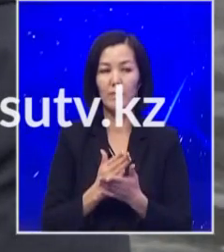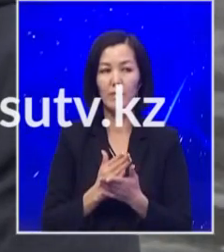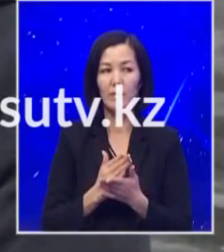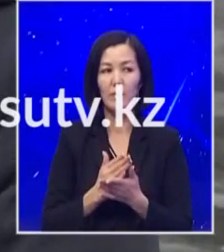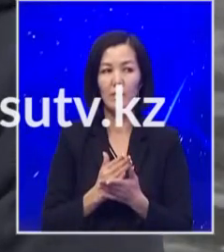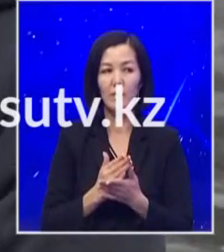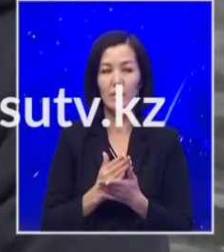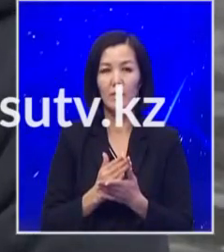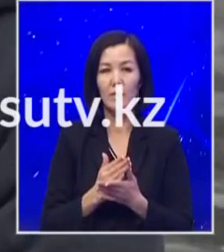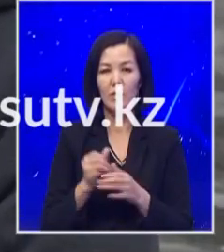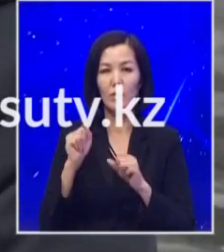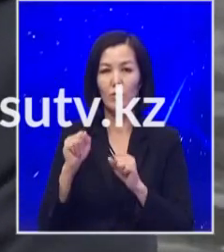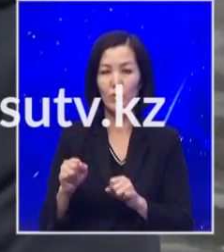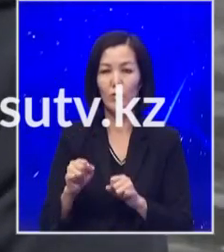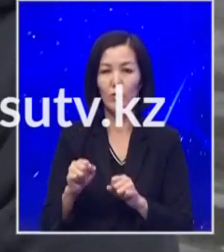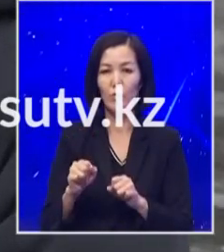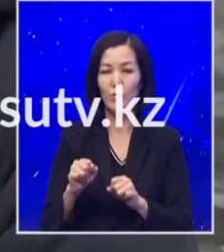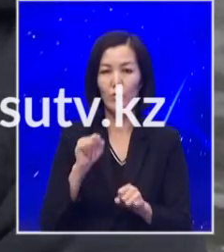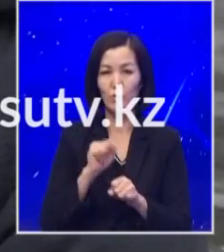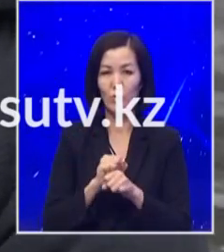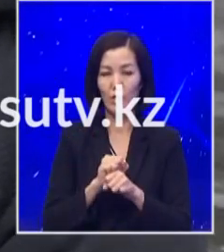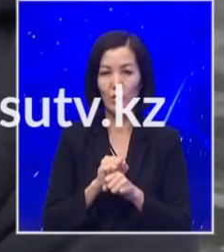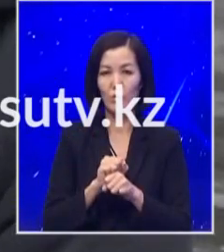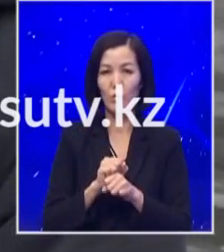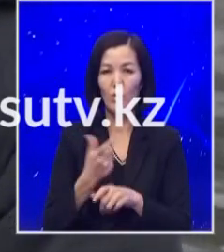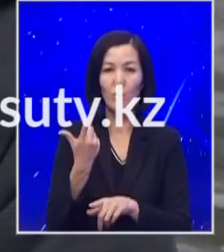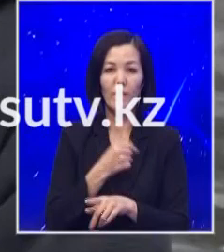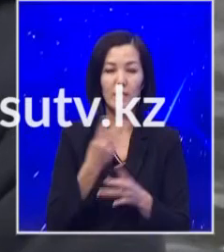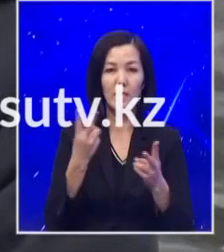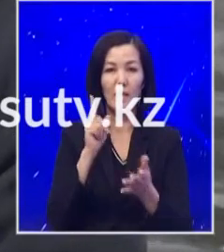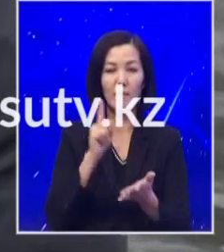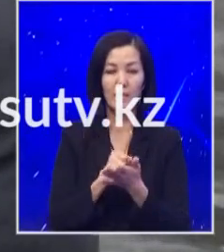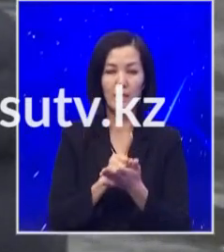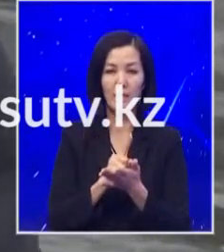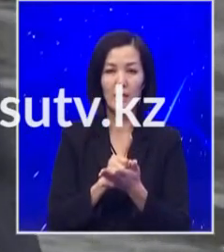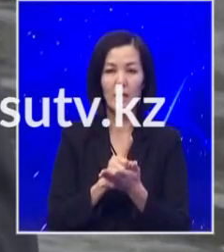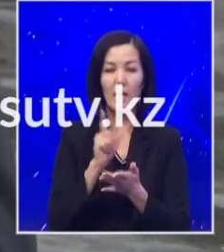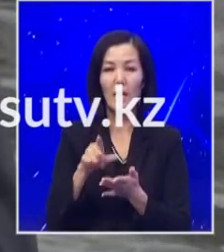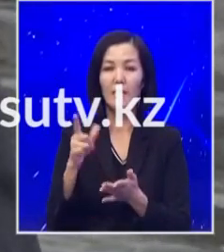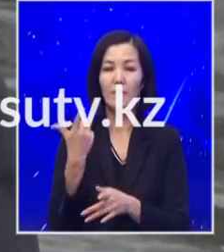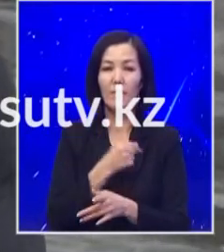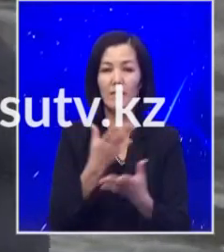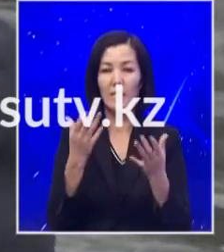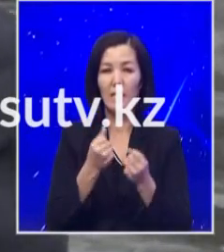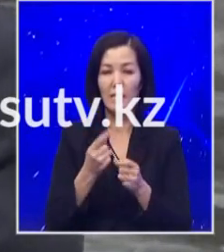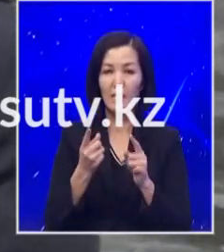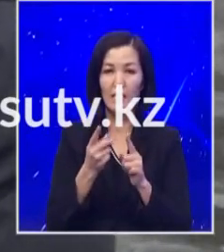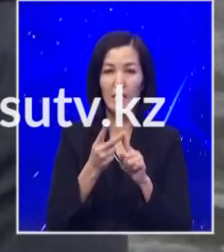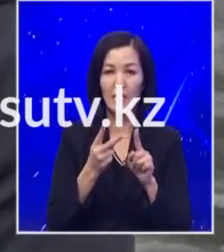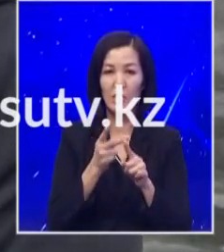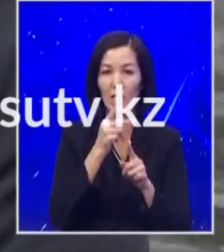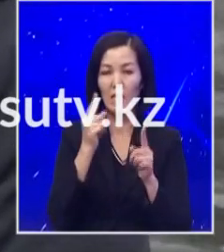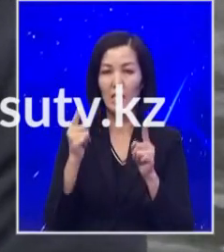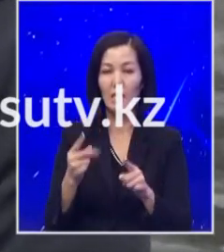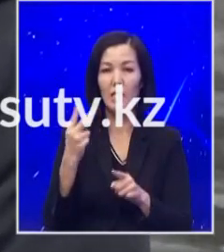Содан құтылудың енді бірден бір жолы жағы вакцинамен егілу. Адамдар осы вакцинаны алғаннан кейін біріншісін алып, екіншісін алғаннан